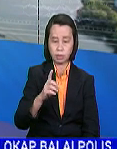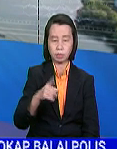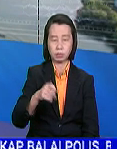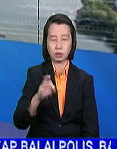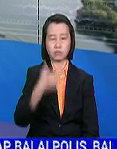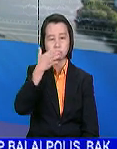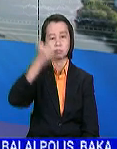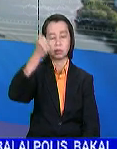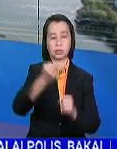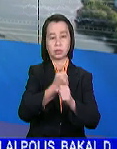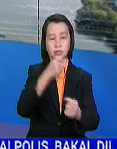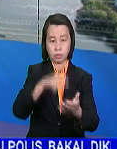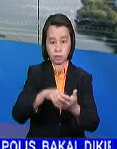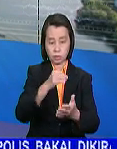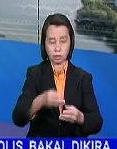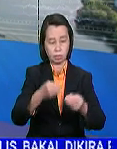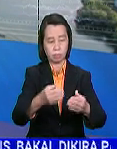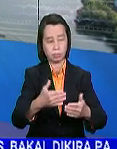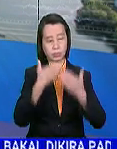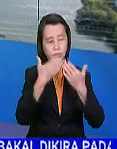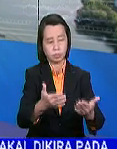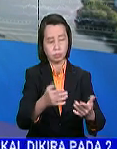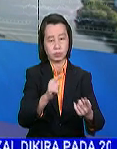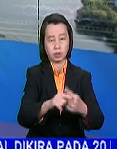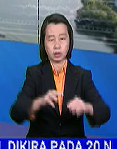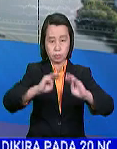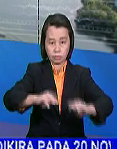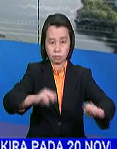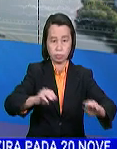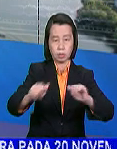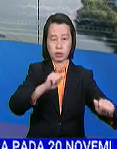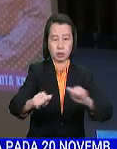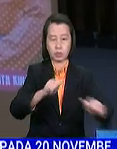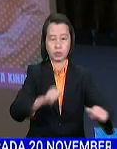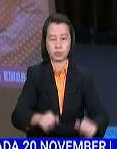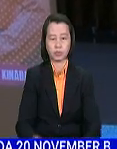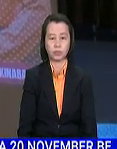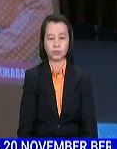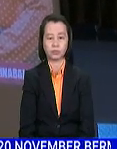terbaik tahun ini disamping memberi penghargaan kepada murid yang aktif